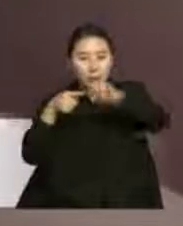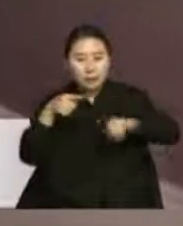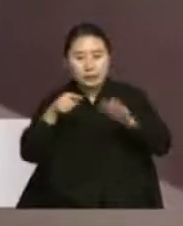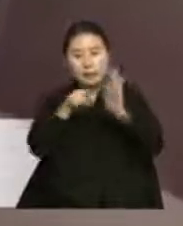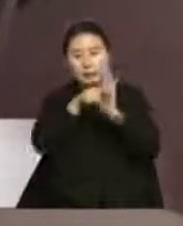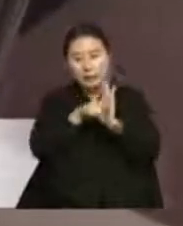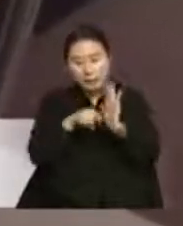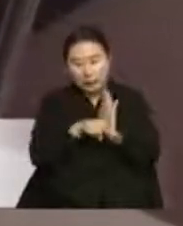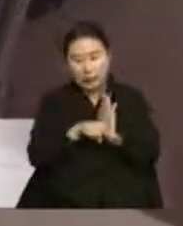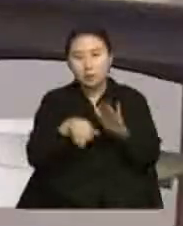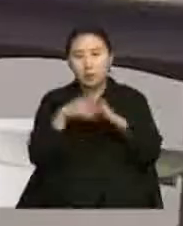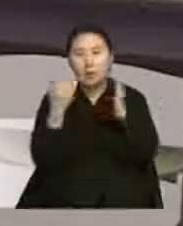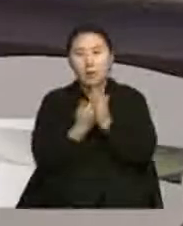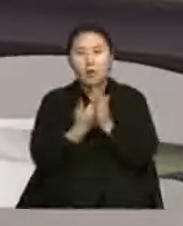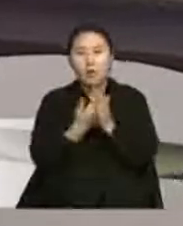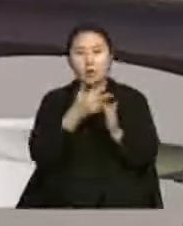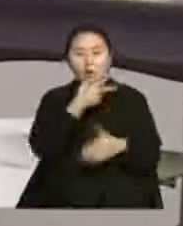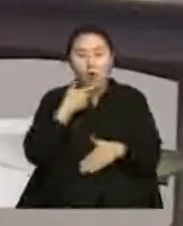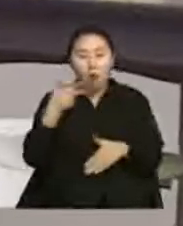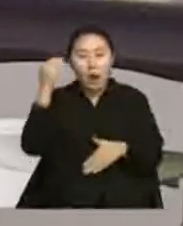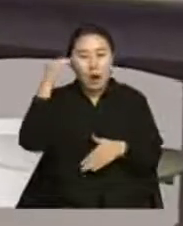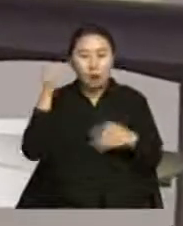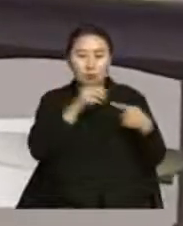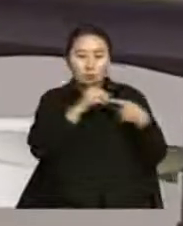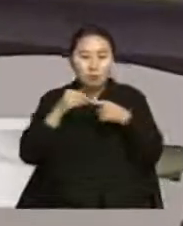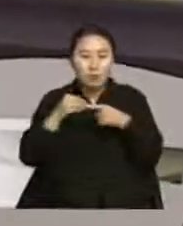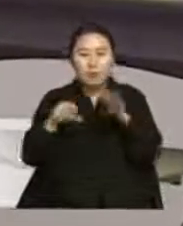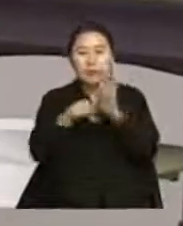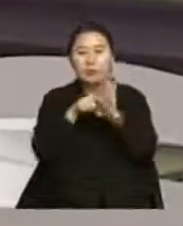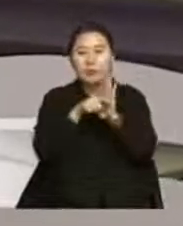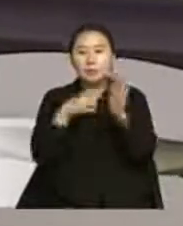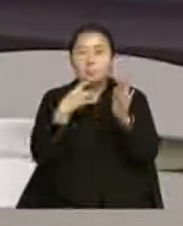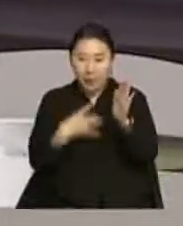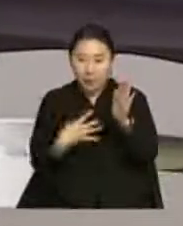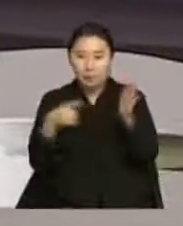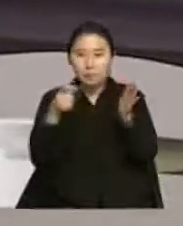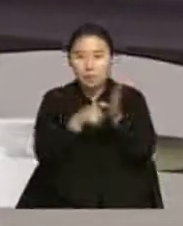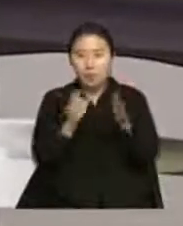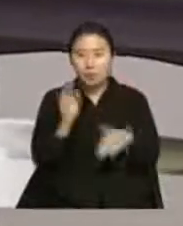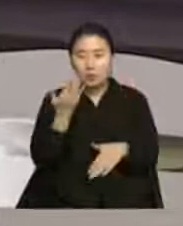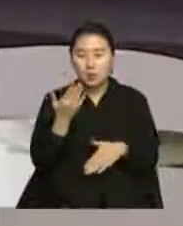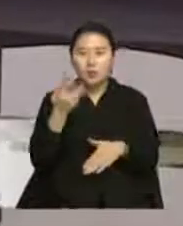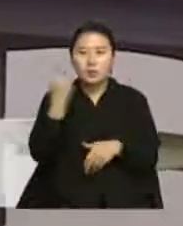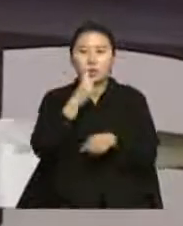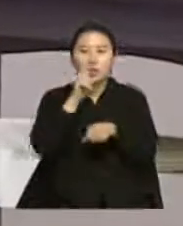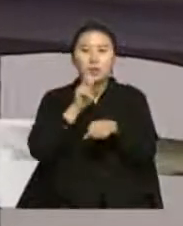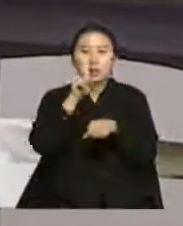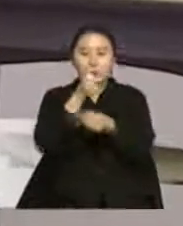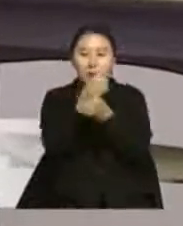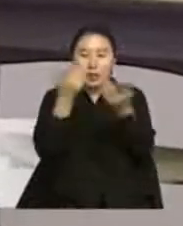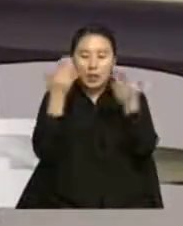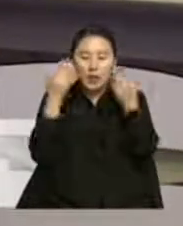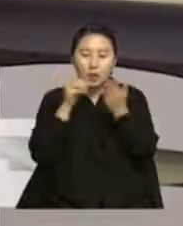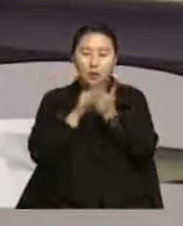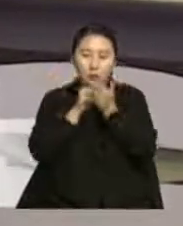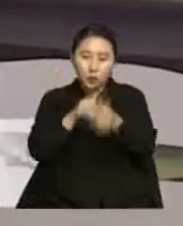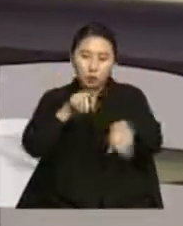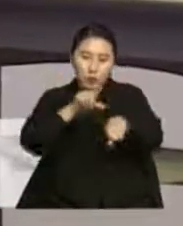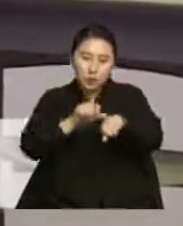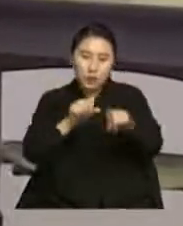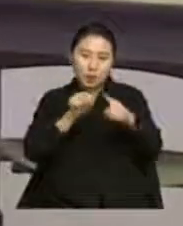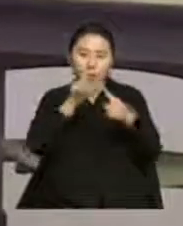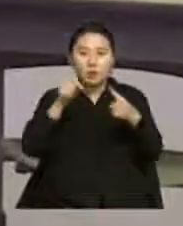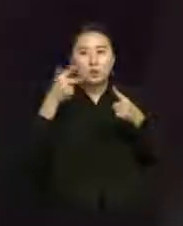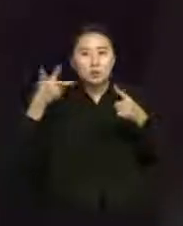됐으며 절대평가 n 영어와 한국사 영역은 등급만 표시되었습니다 2011학년도 대학 정시 원서접수 기간은